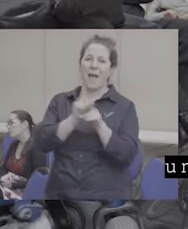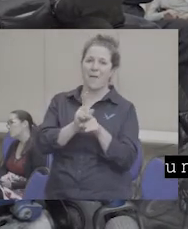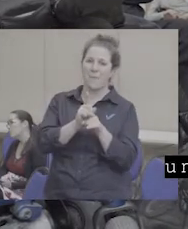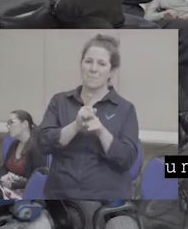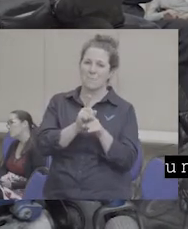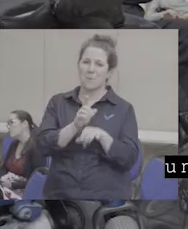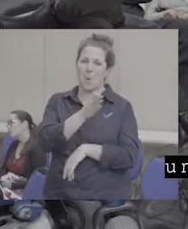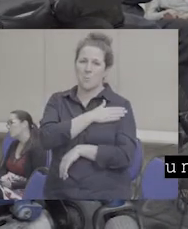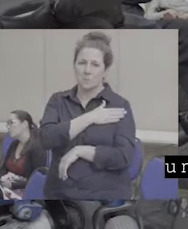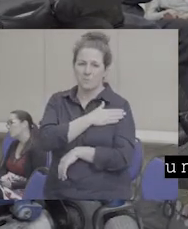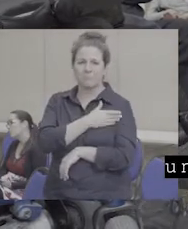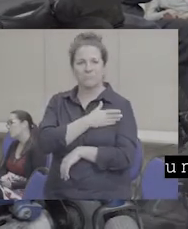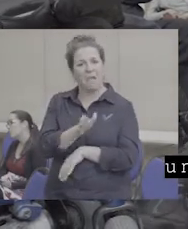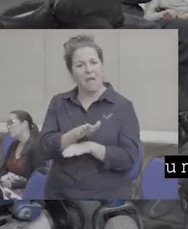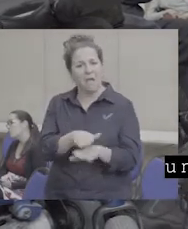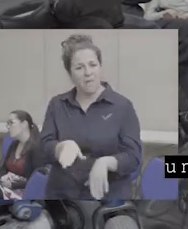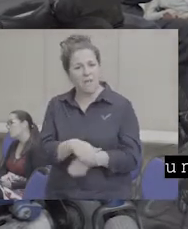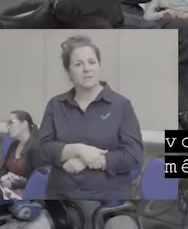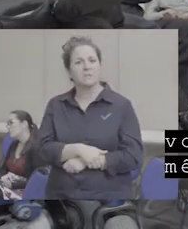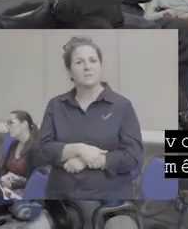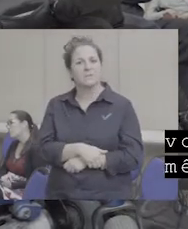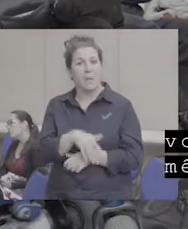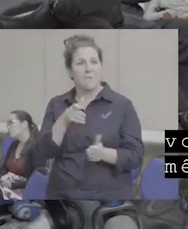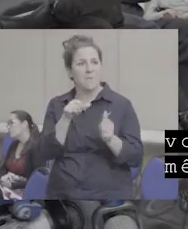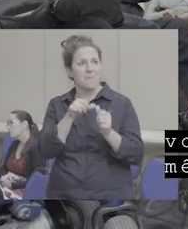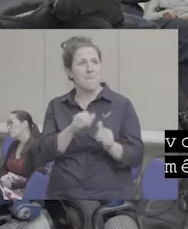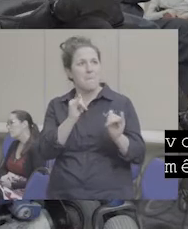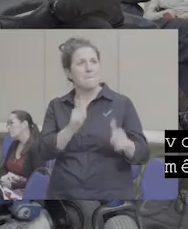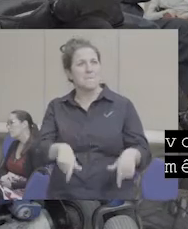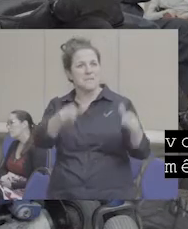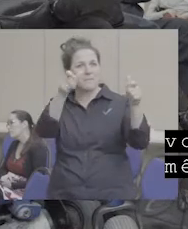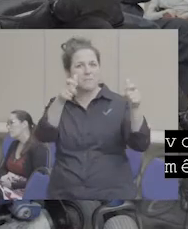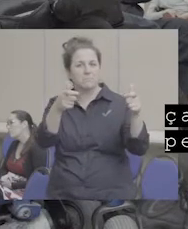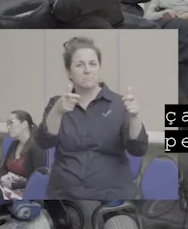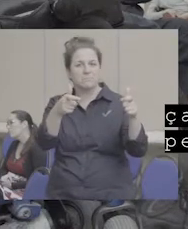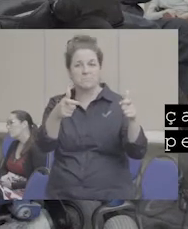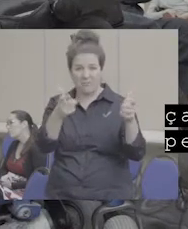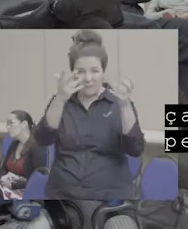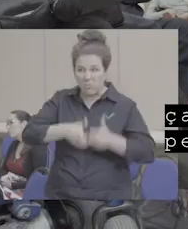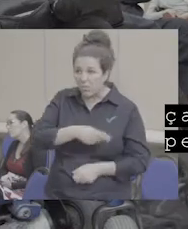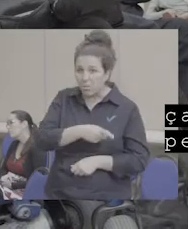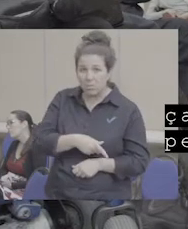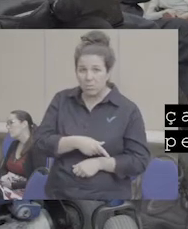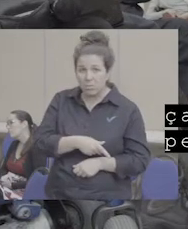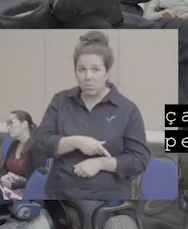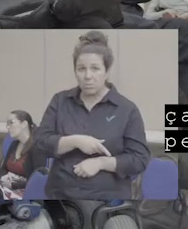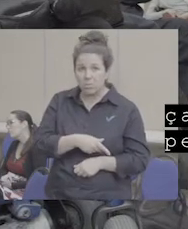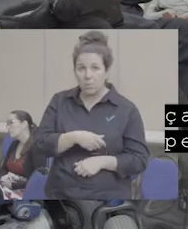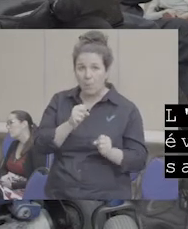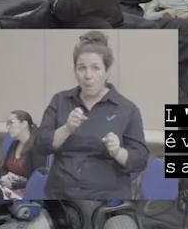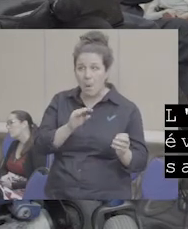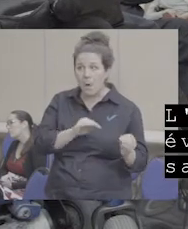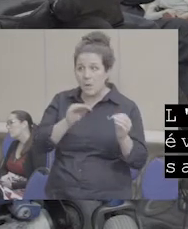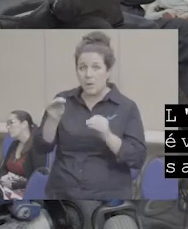une conjointe, a un enfant, voudrait bien rester dans le même bâtiment. Mais ça marche-tu? Est-ce qu'on peut changer de